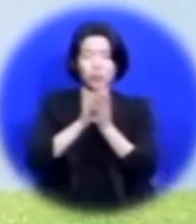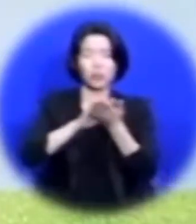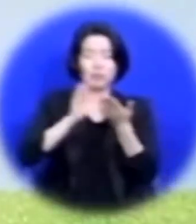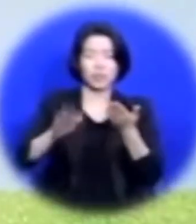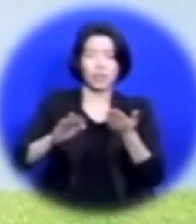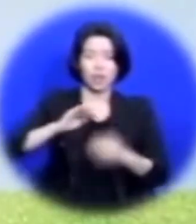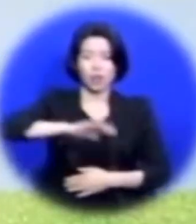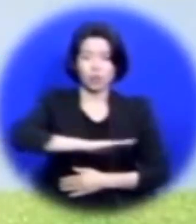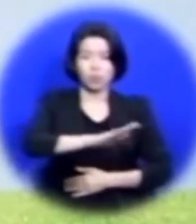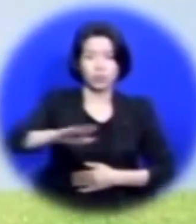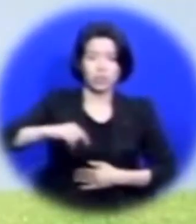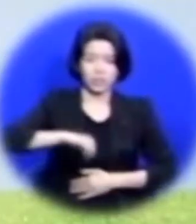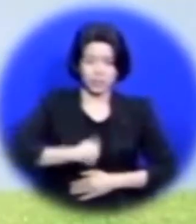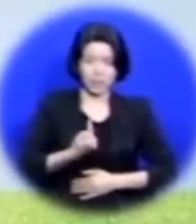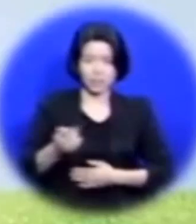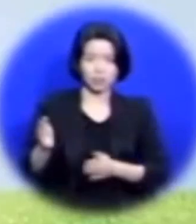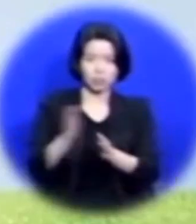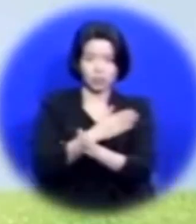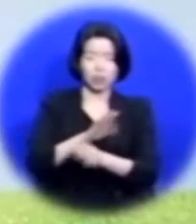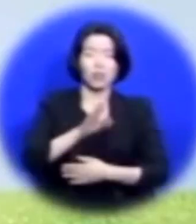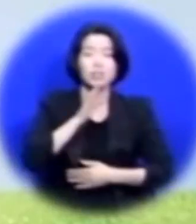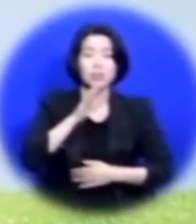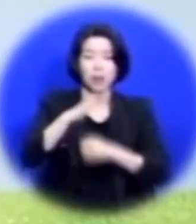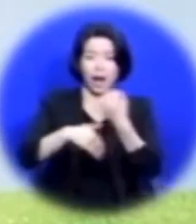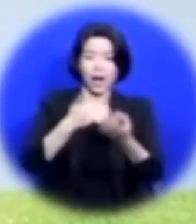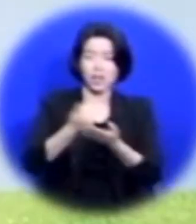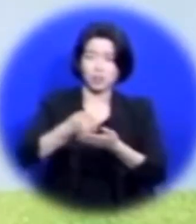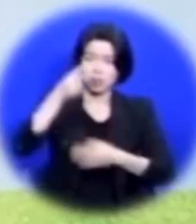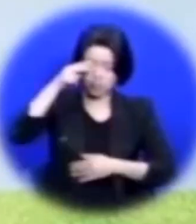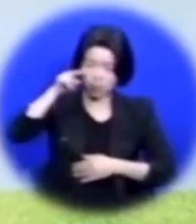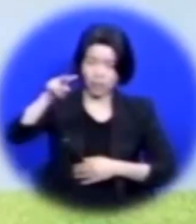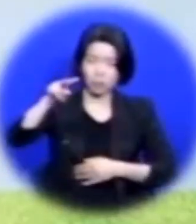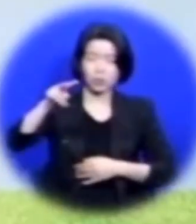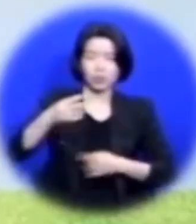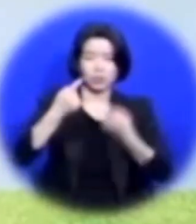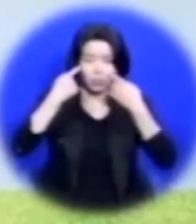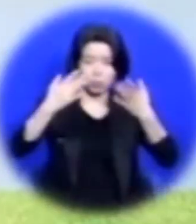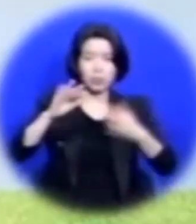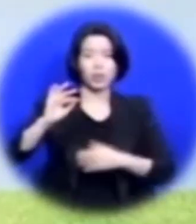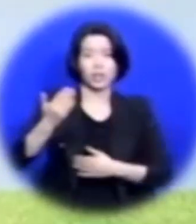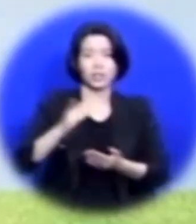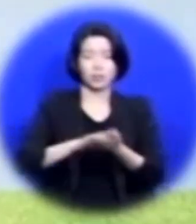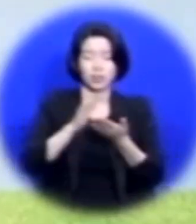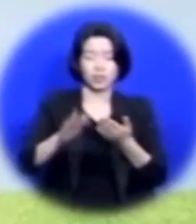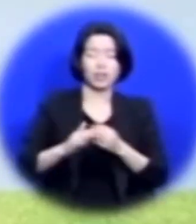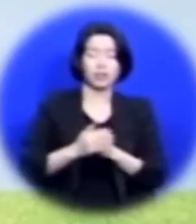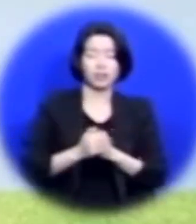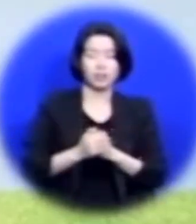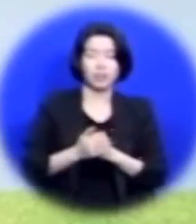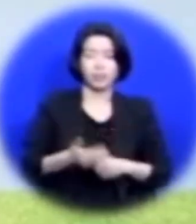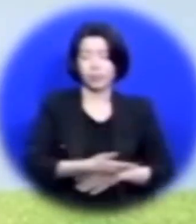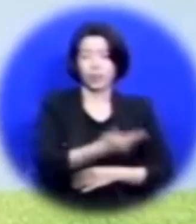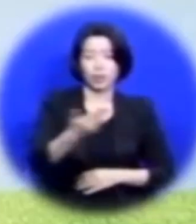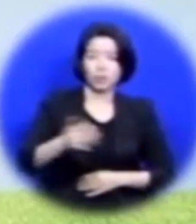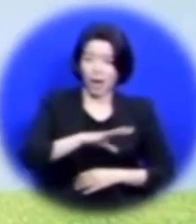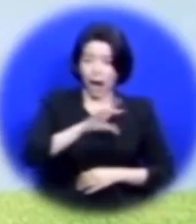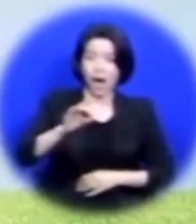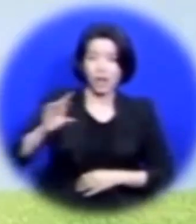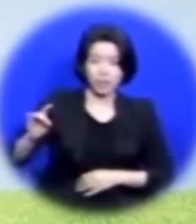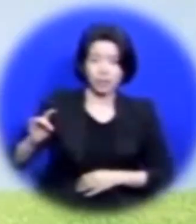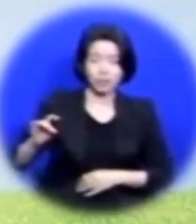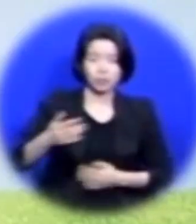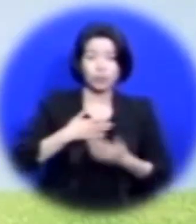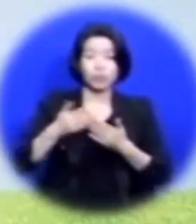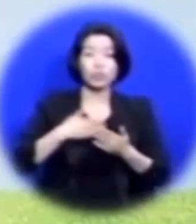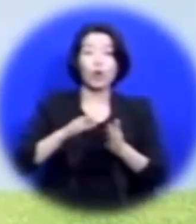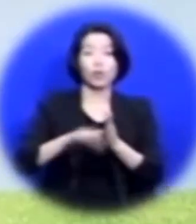우리 자신부터 정말 하나님을 바라보는 것이 분명 해야 합니다 여러분 때때로 두려울